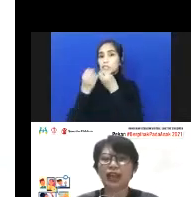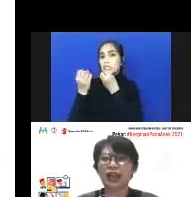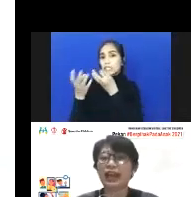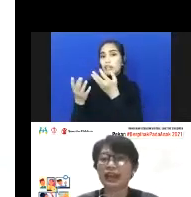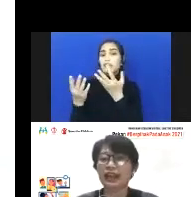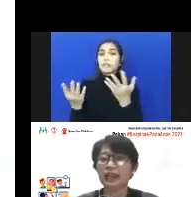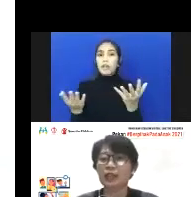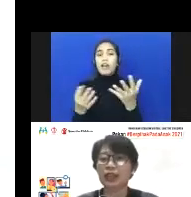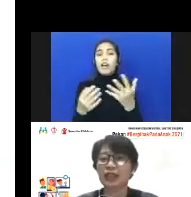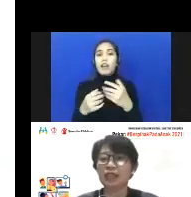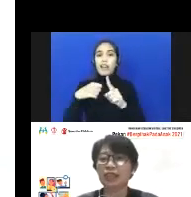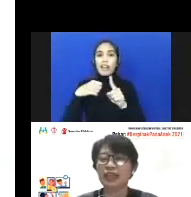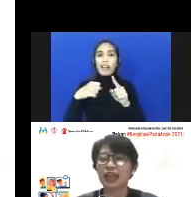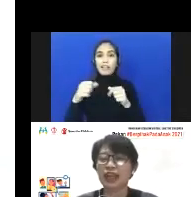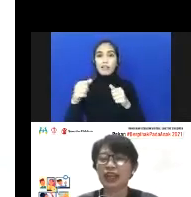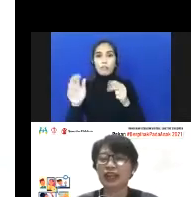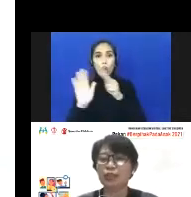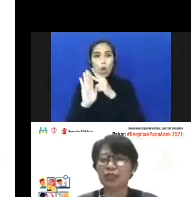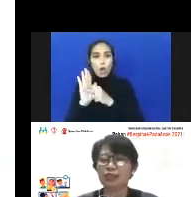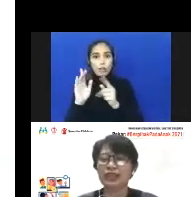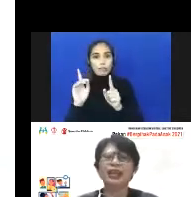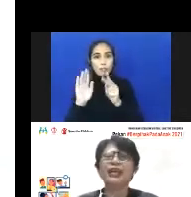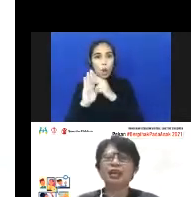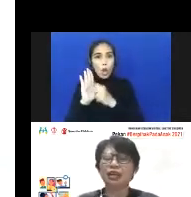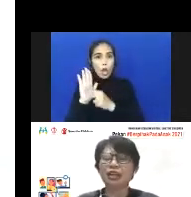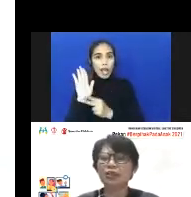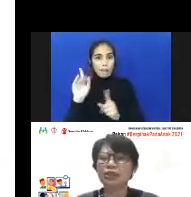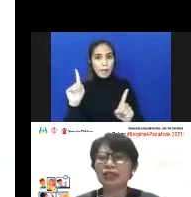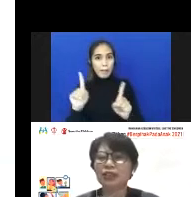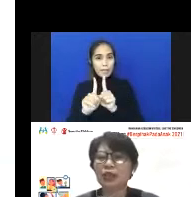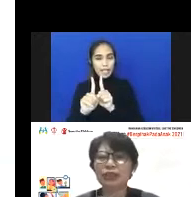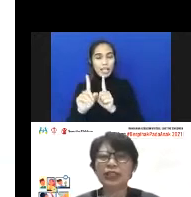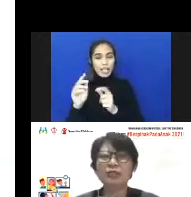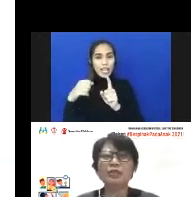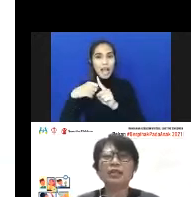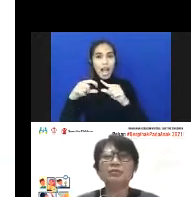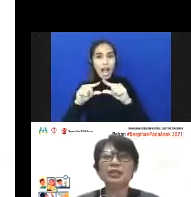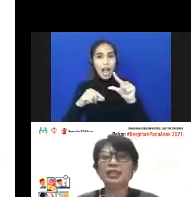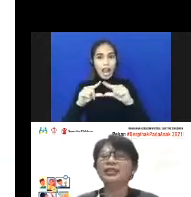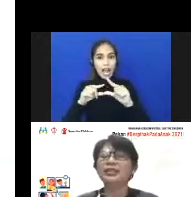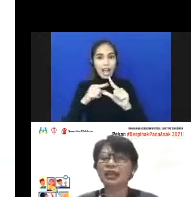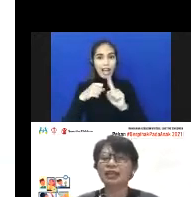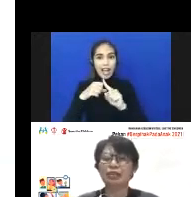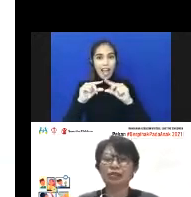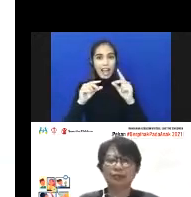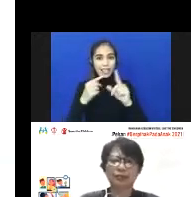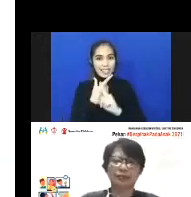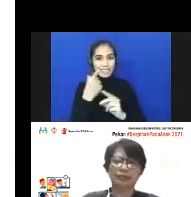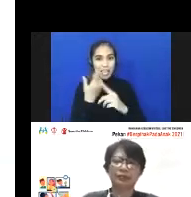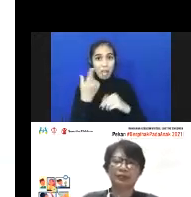mengikuti Kalakarya ya sebagai pendamping Kalakarya di Puskesmas ya. Mangga Dok, waktunya 15 menit. Silakan